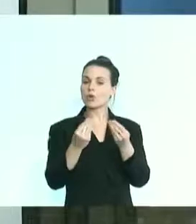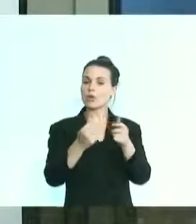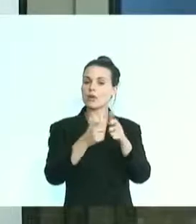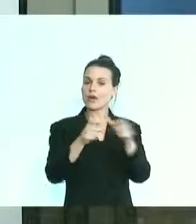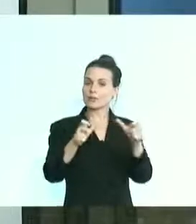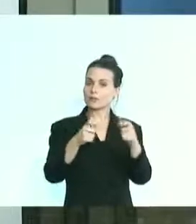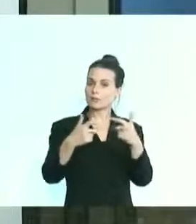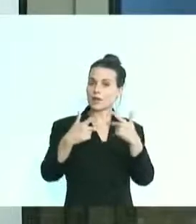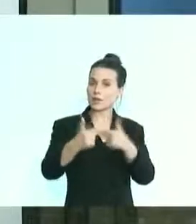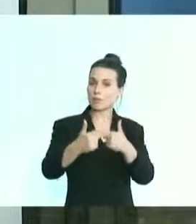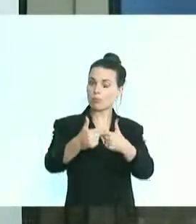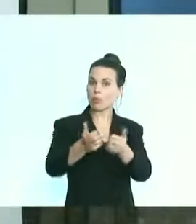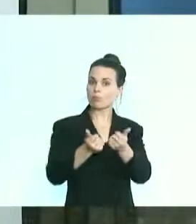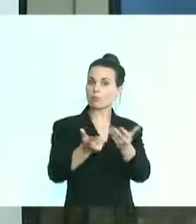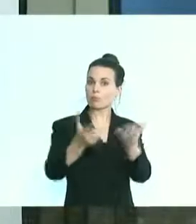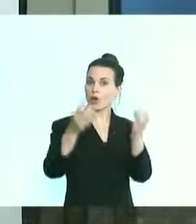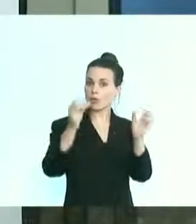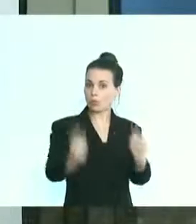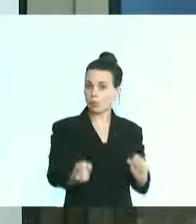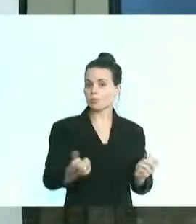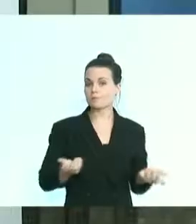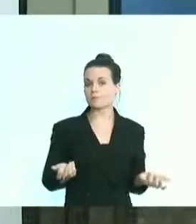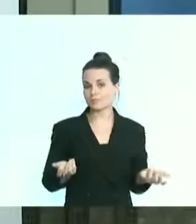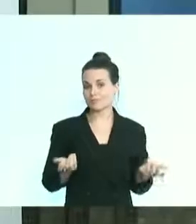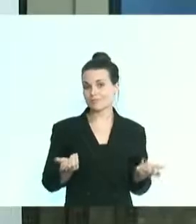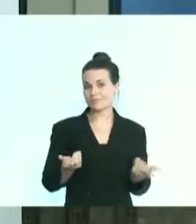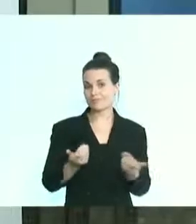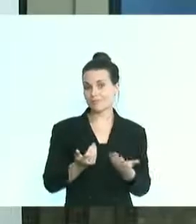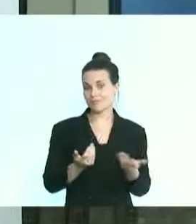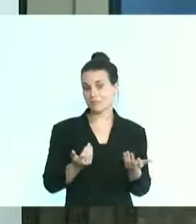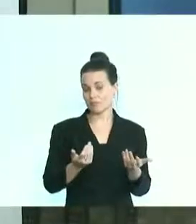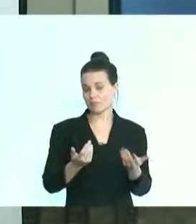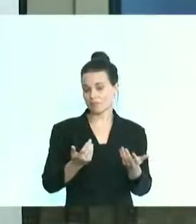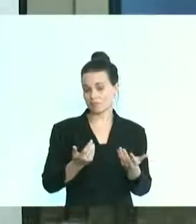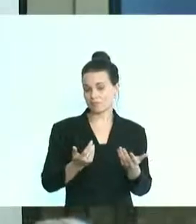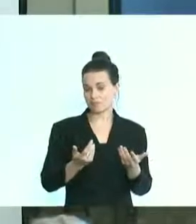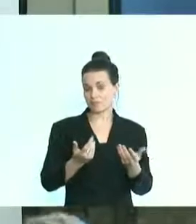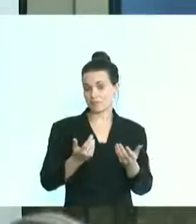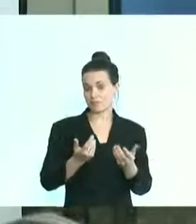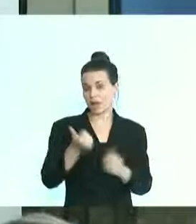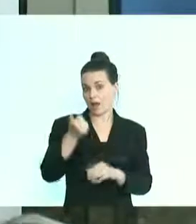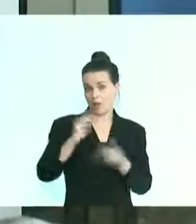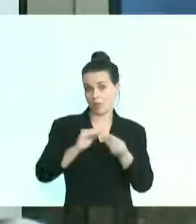empêche vraiment de réaliser, sauf l'information. Merci à vous.